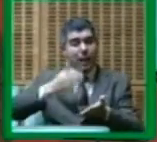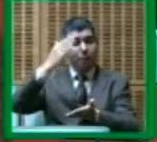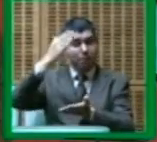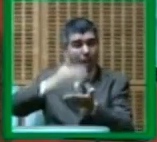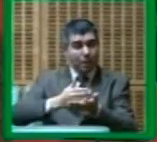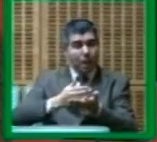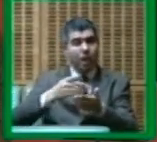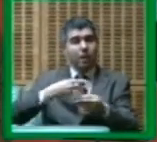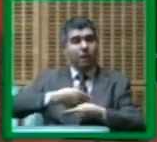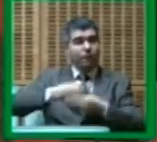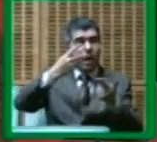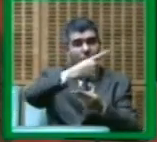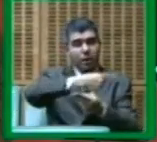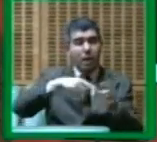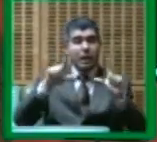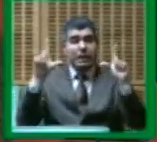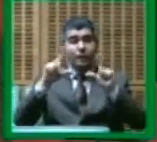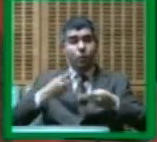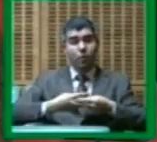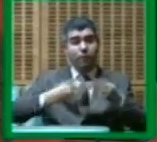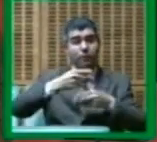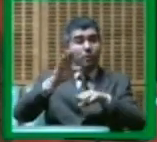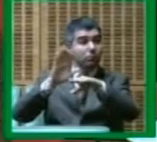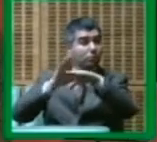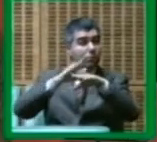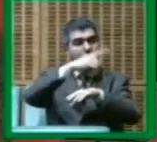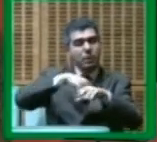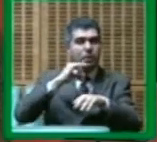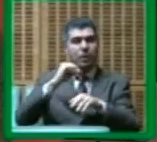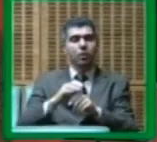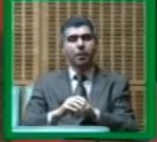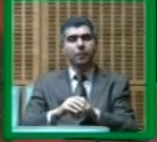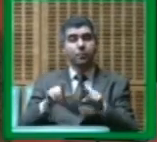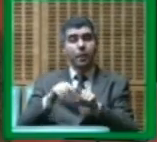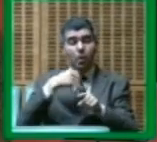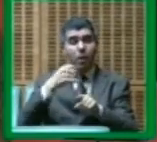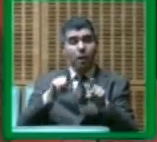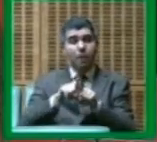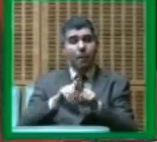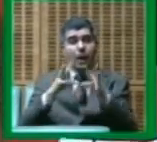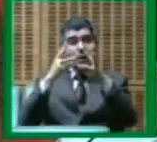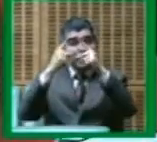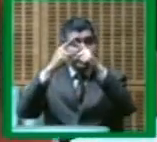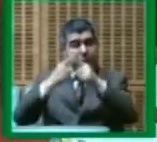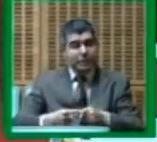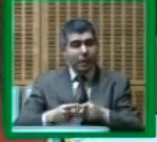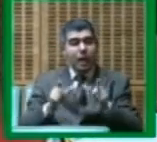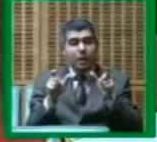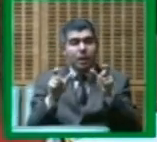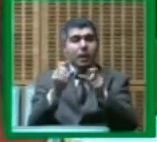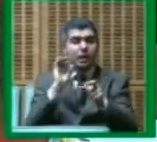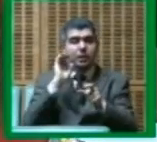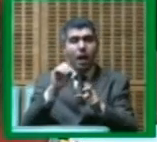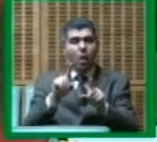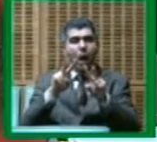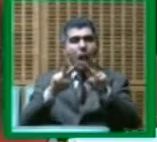اللي كتفتح، وطبعا حنا كنديروا التنسيق باش يمكن لنا نديروا العمليه ديال التدخل. غنعطيكم شحال من فرقه اليوم كتقوم بالتدخل على المستوى